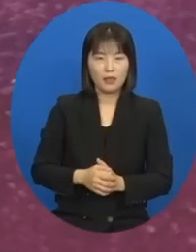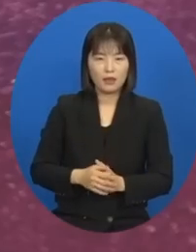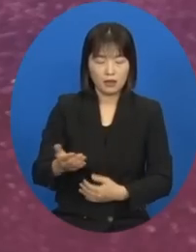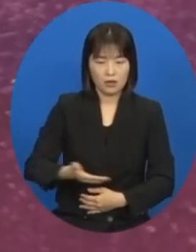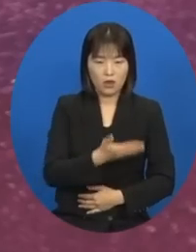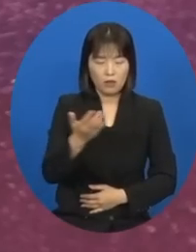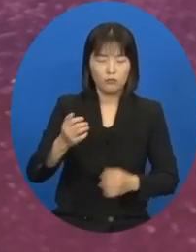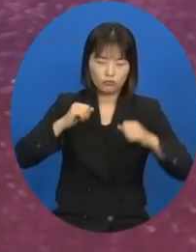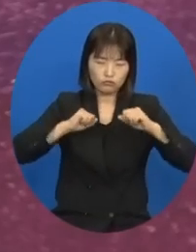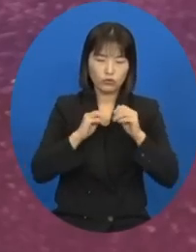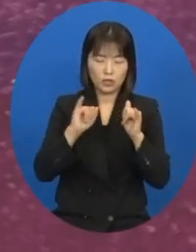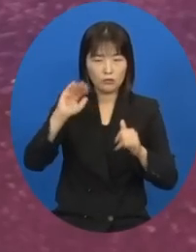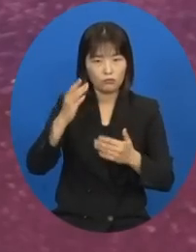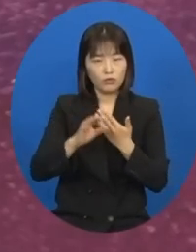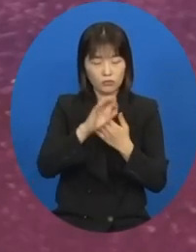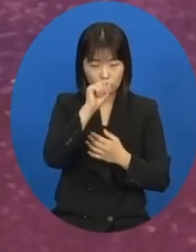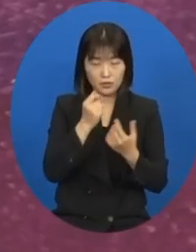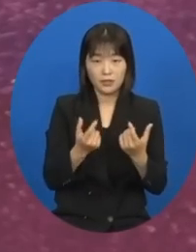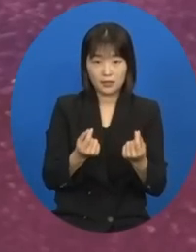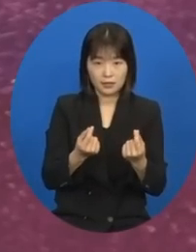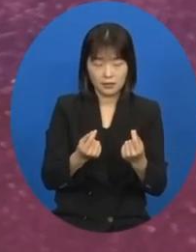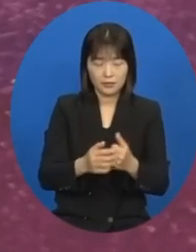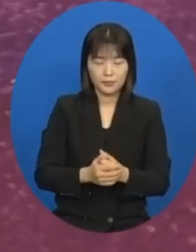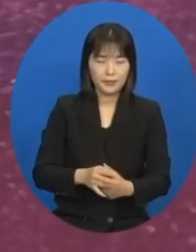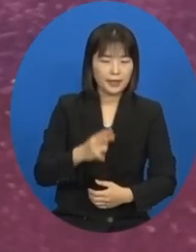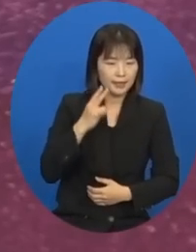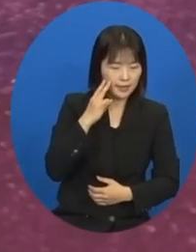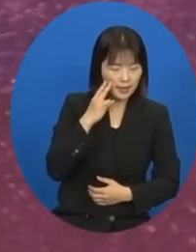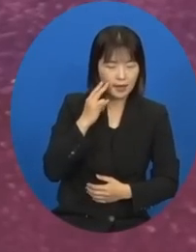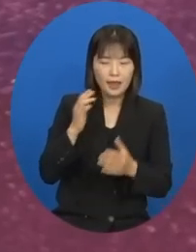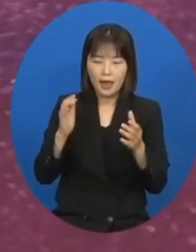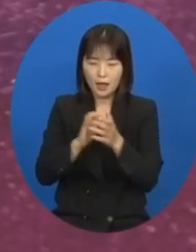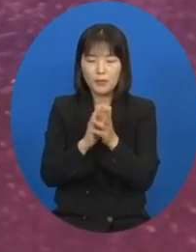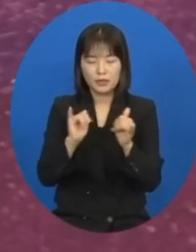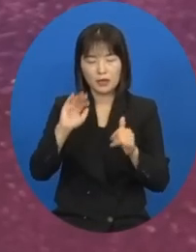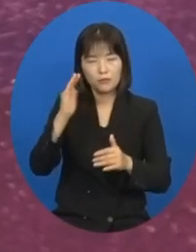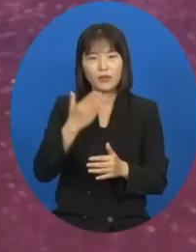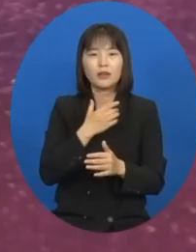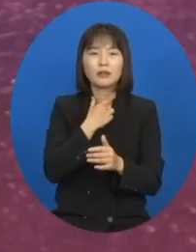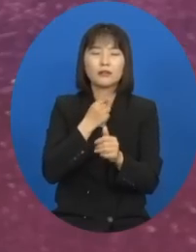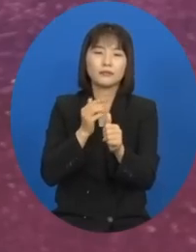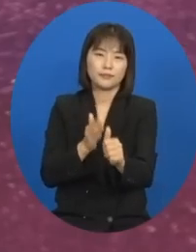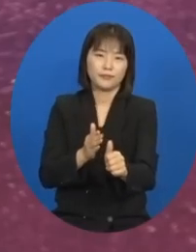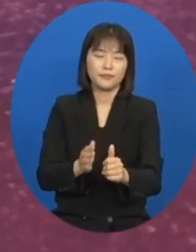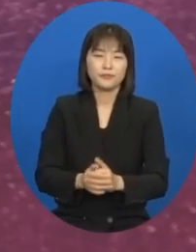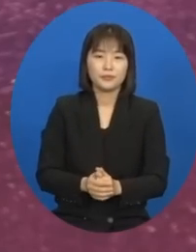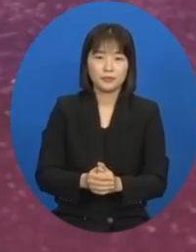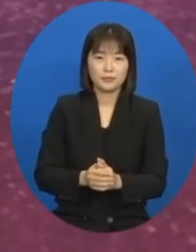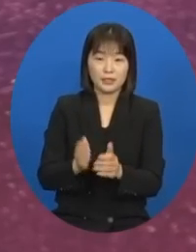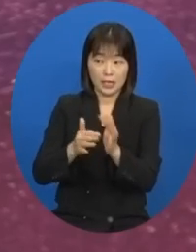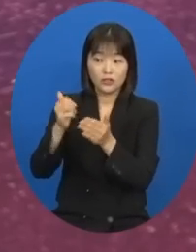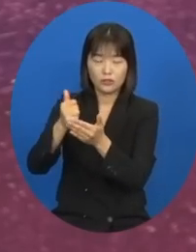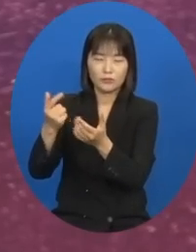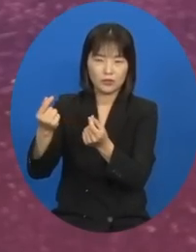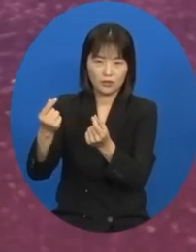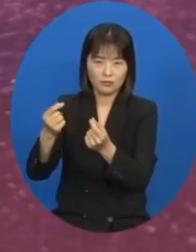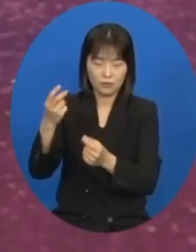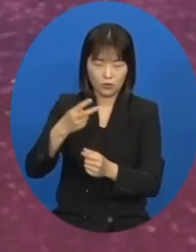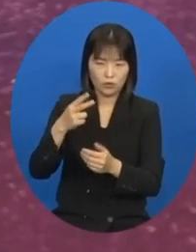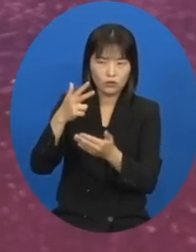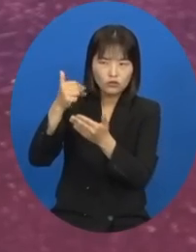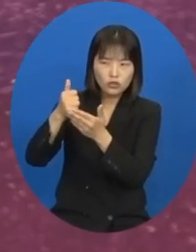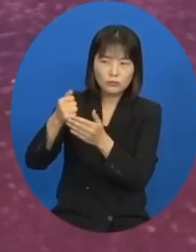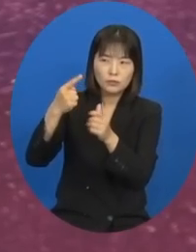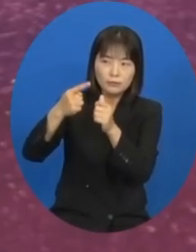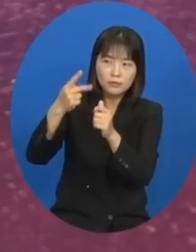순종의 사람 되셨으면 좋겠습니다 예와 아멘의 사람이 되시기를 바래요 예수님처럼요 또 주님이 두 번 말씀하시지